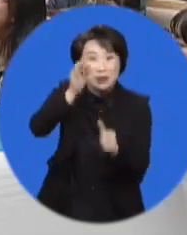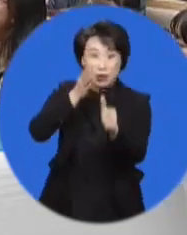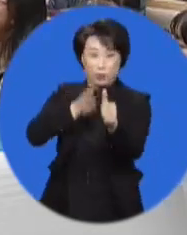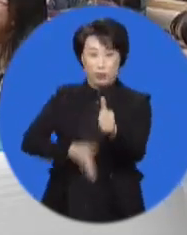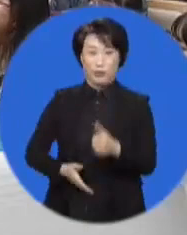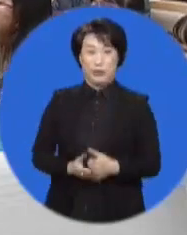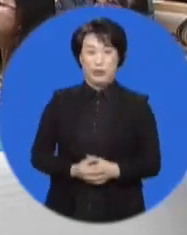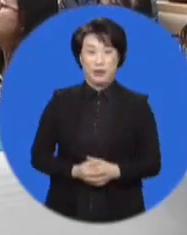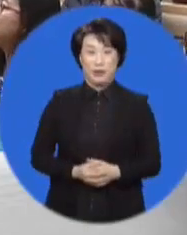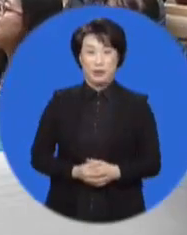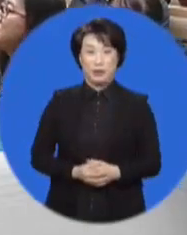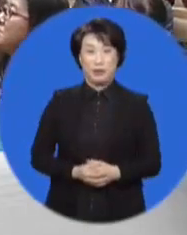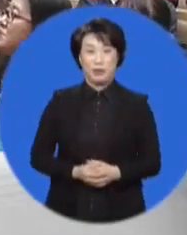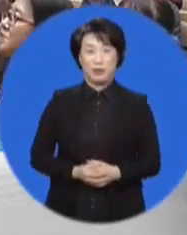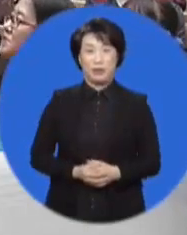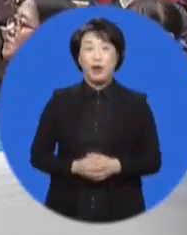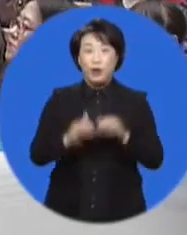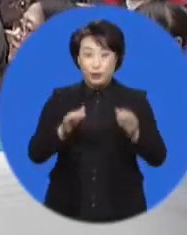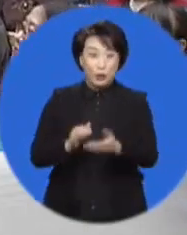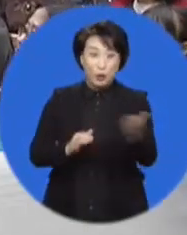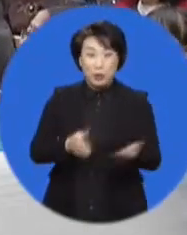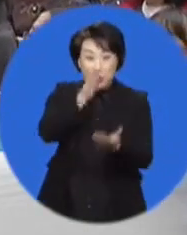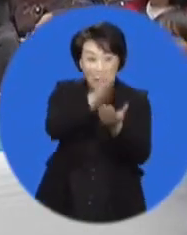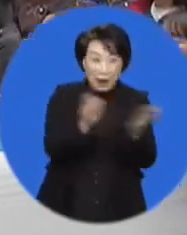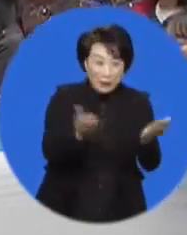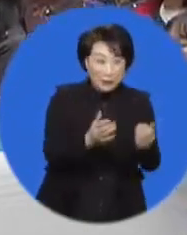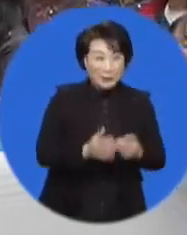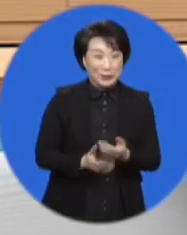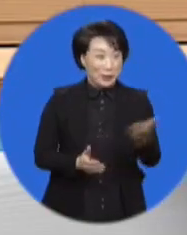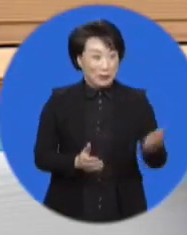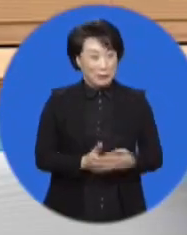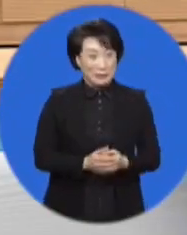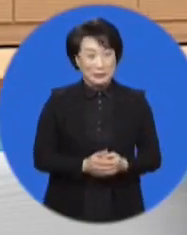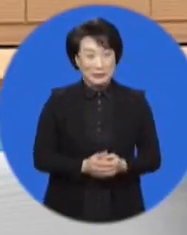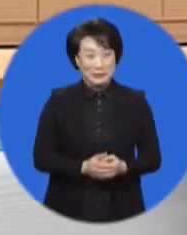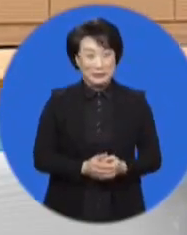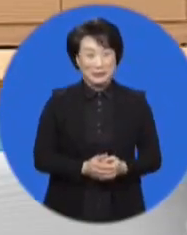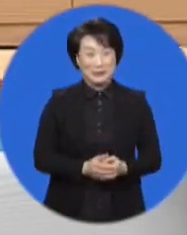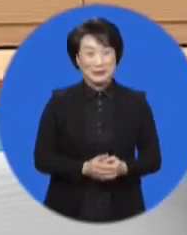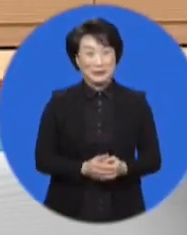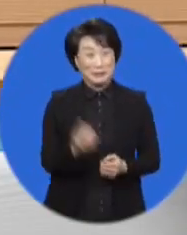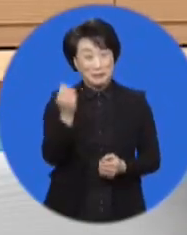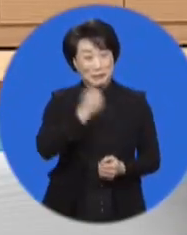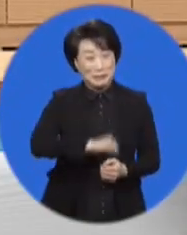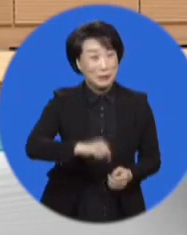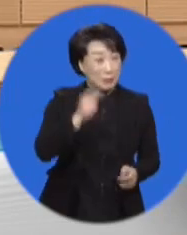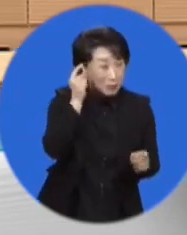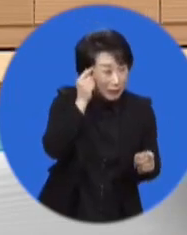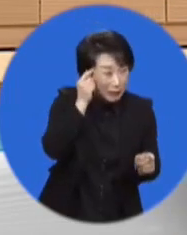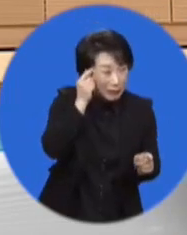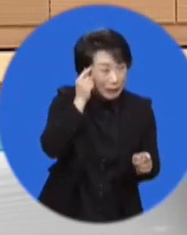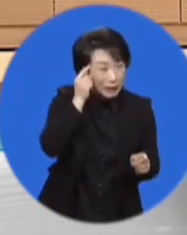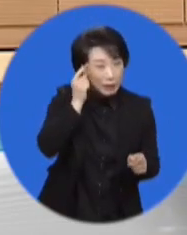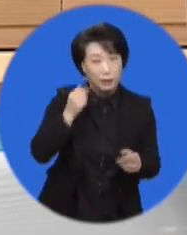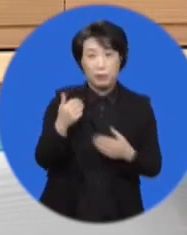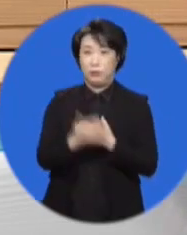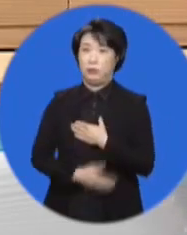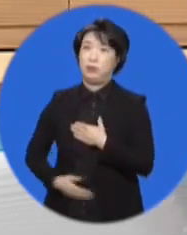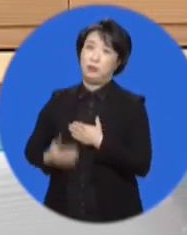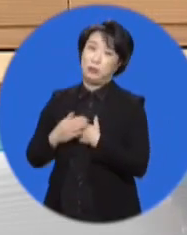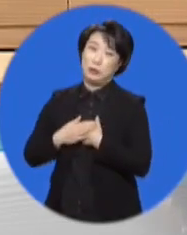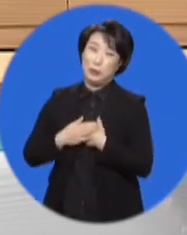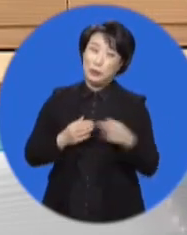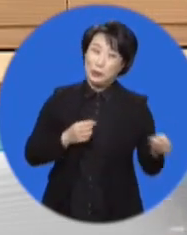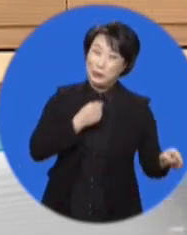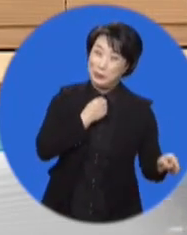인정하시옵소서. 근데 하지 말라고 해도 말 듣지 않는 이유가 뭐냐? 육신은